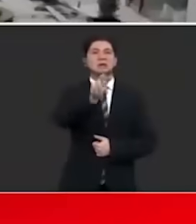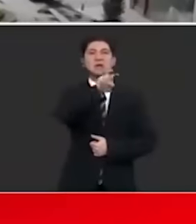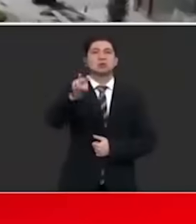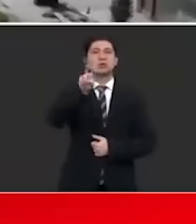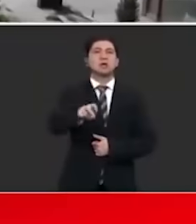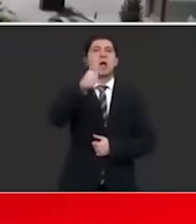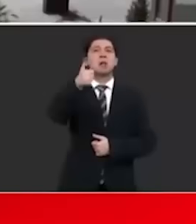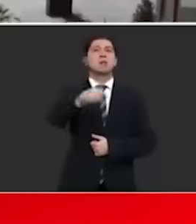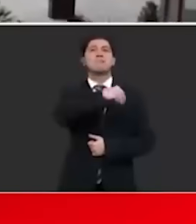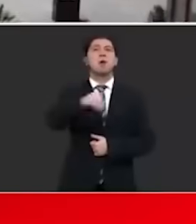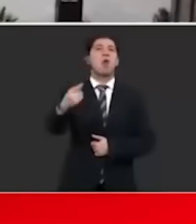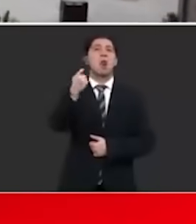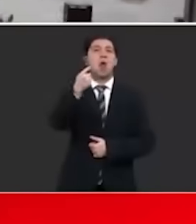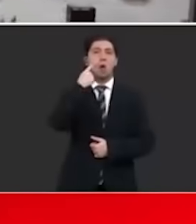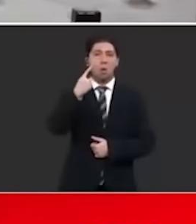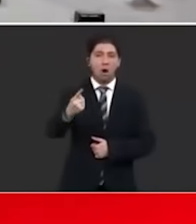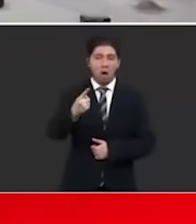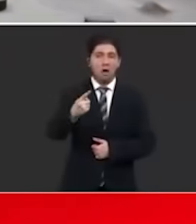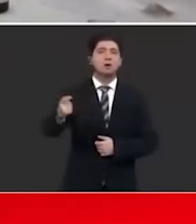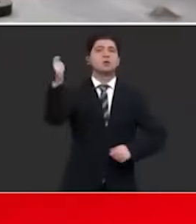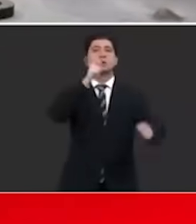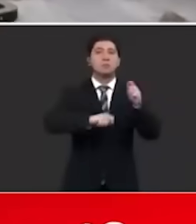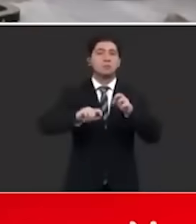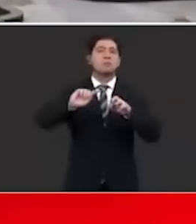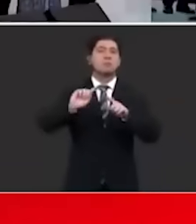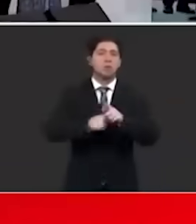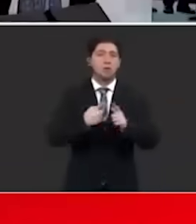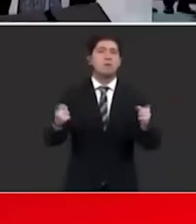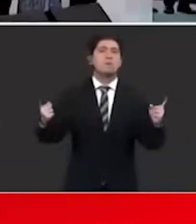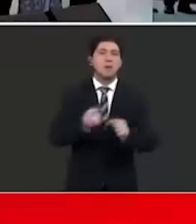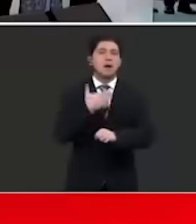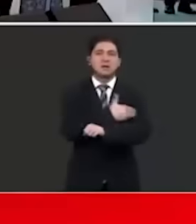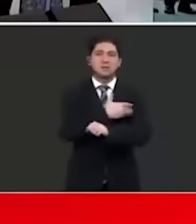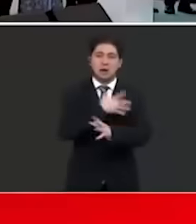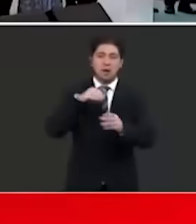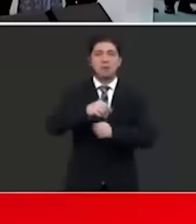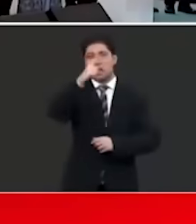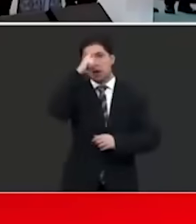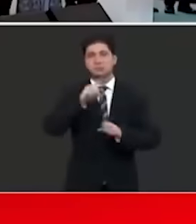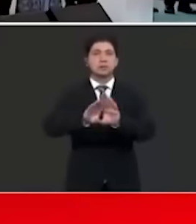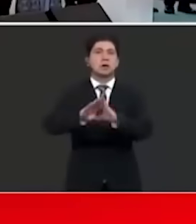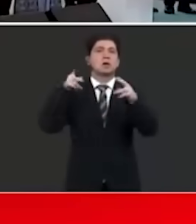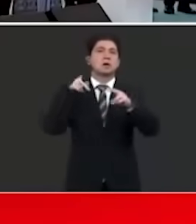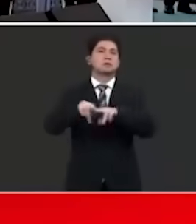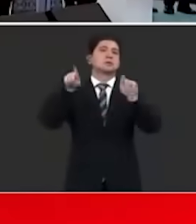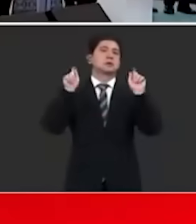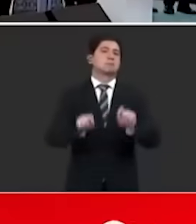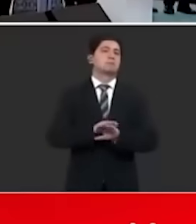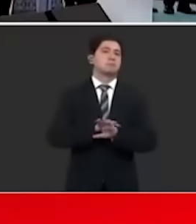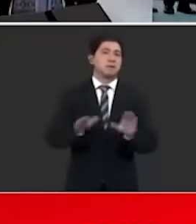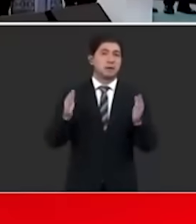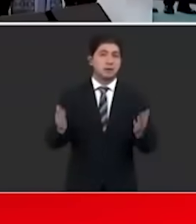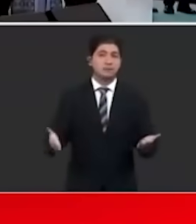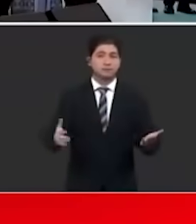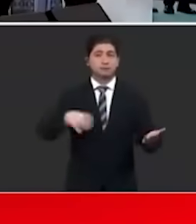886 milyon lira olan eser, proje ve hizmetlerin resmi açılışını gerçekleştirdik.